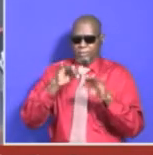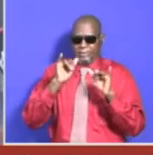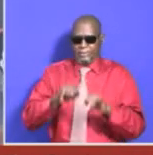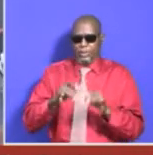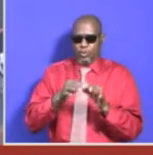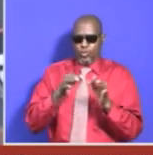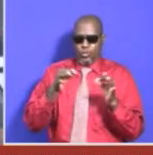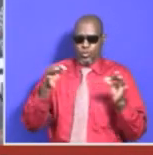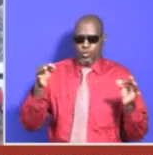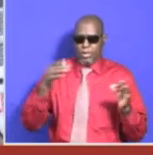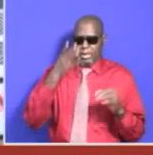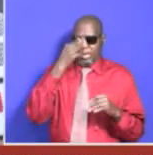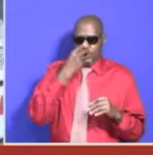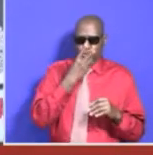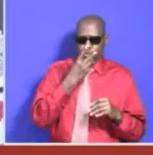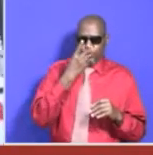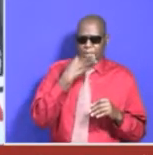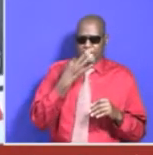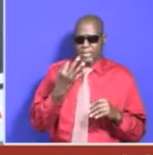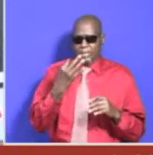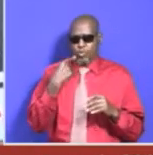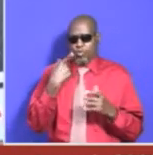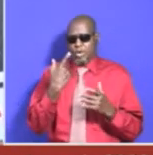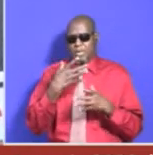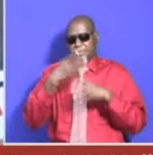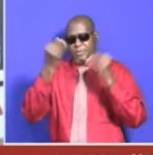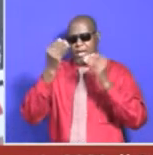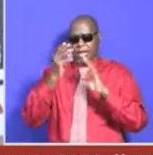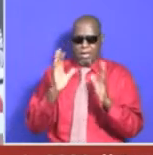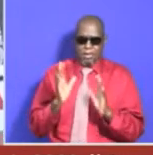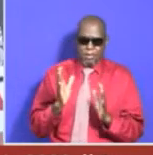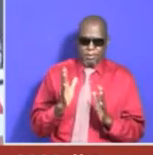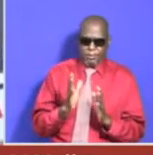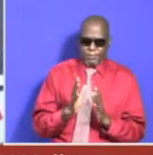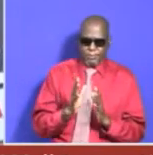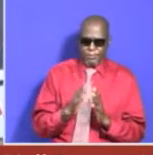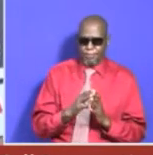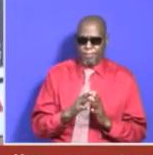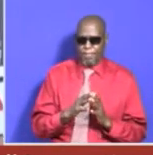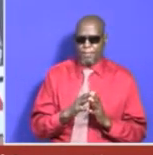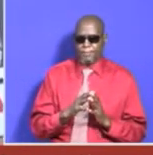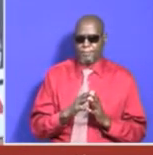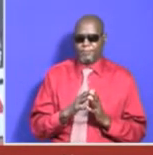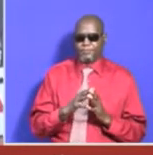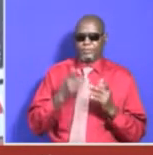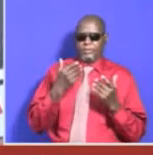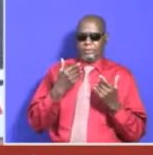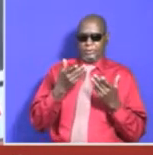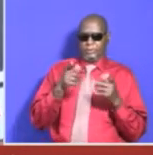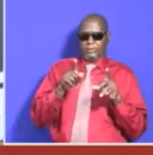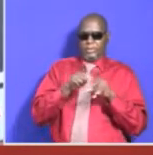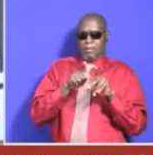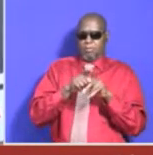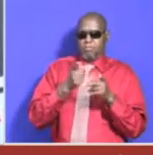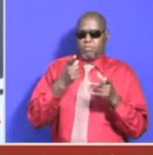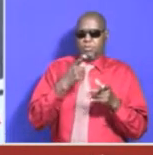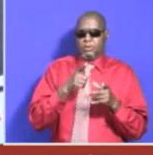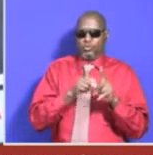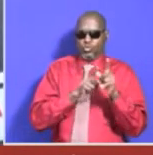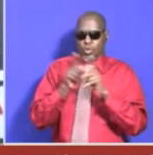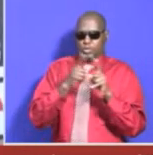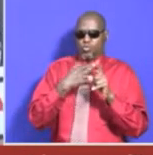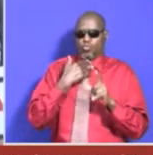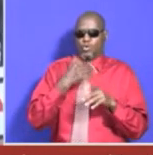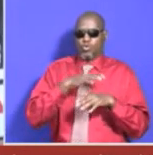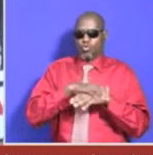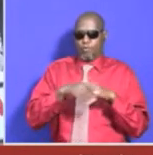sio siku mbili tatu alafu aende. Tumeongea jambo la kwanza tukisema kwamba mtalii anataka kuwa na comfort. Akifika mahali kuna